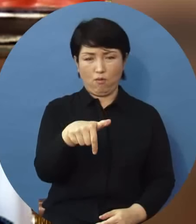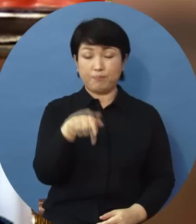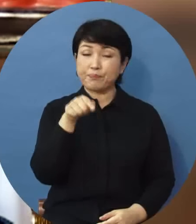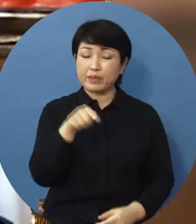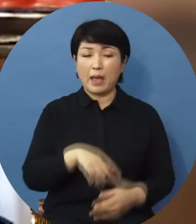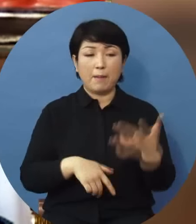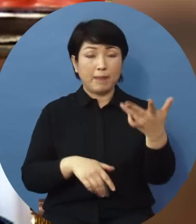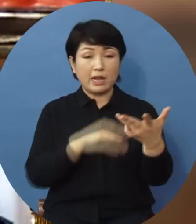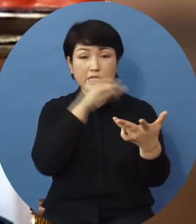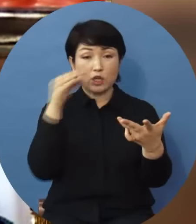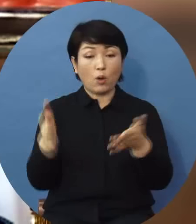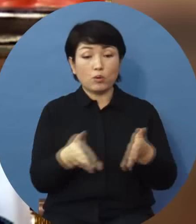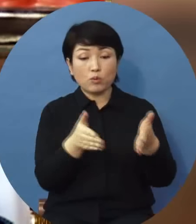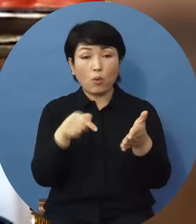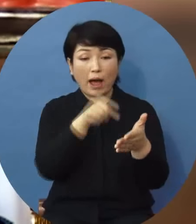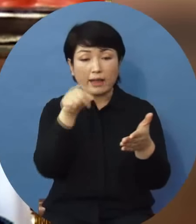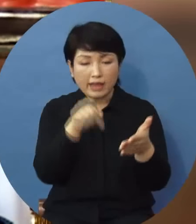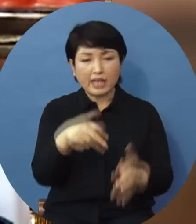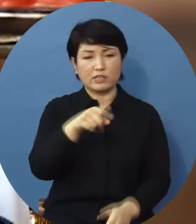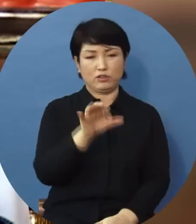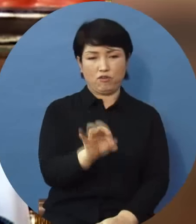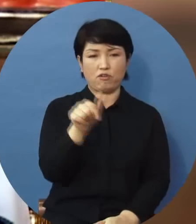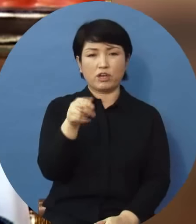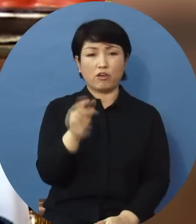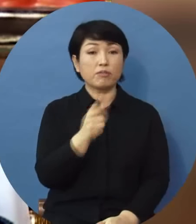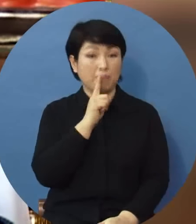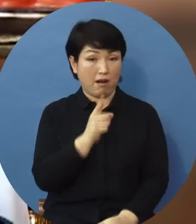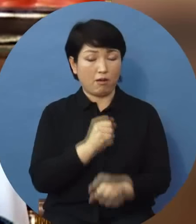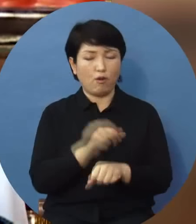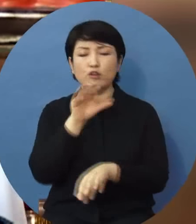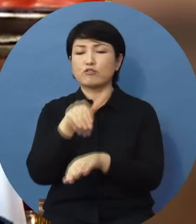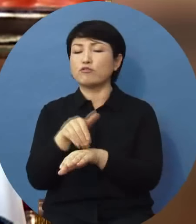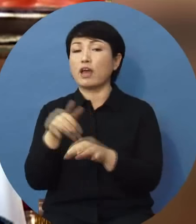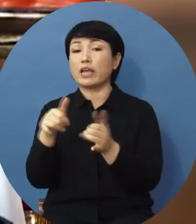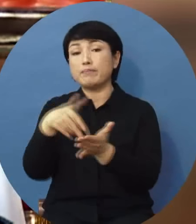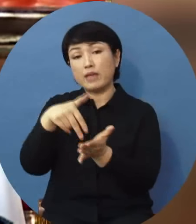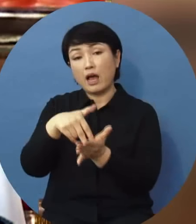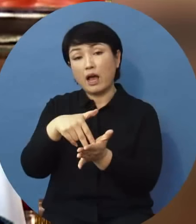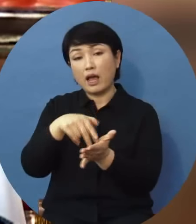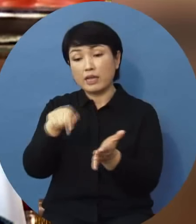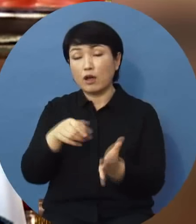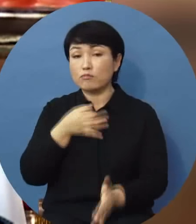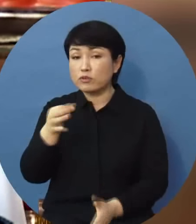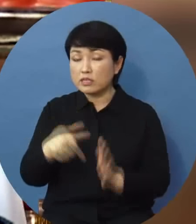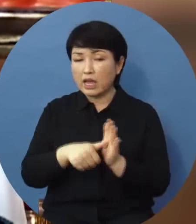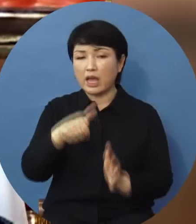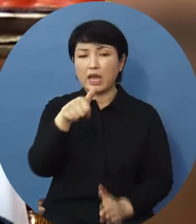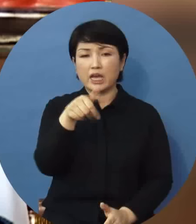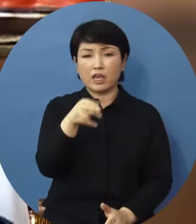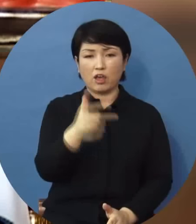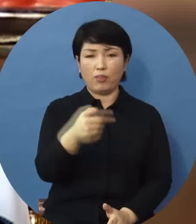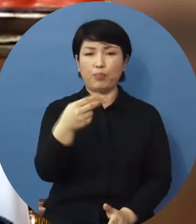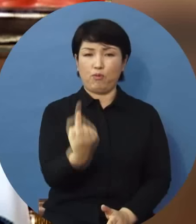이것을 팔정도에서는 정견이라고 말하고 수행에 있어서는 견도다 이렇게